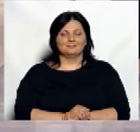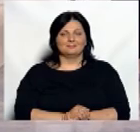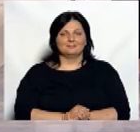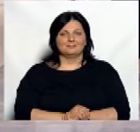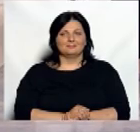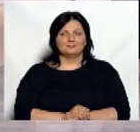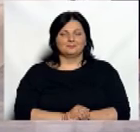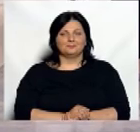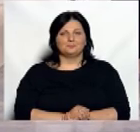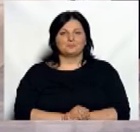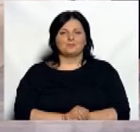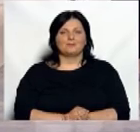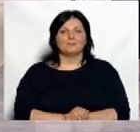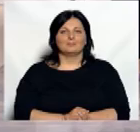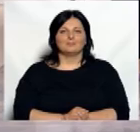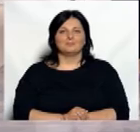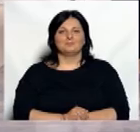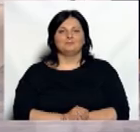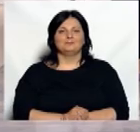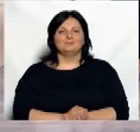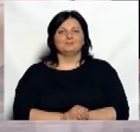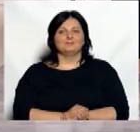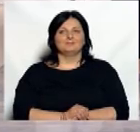ასე მეტი დაგვიცალო.